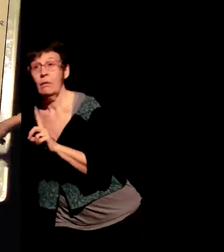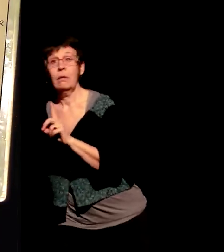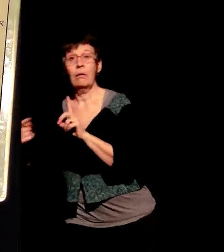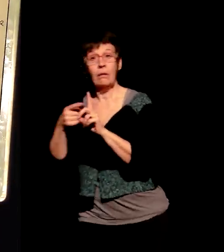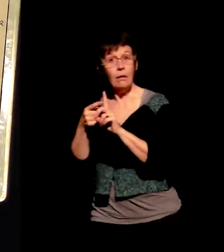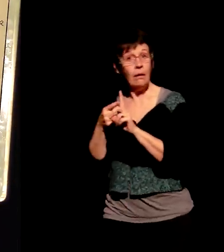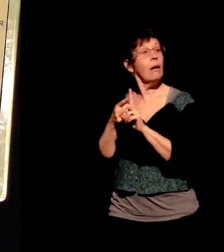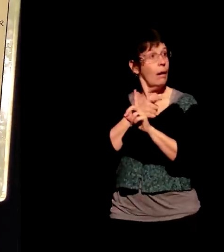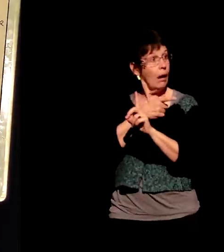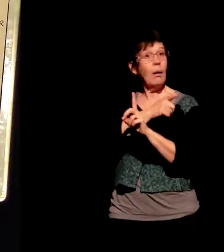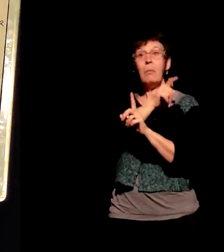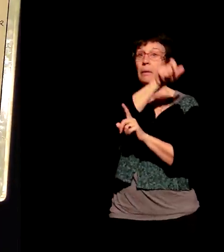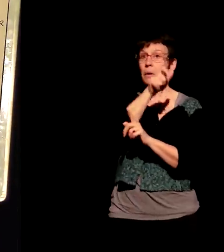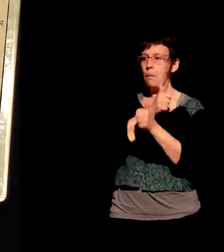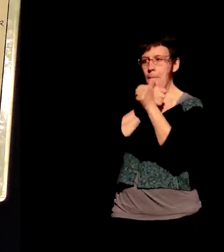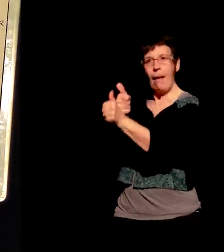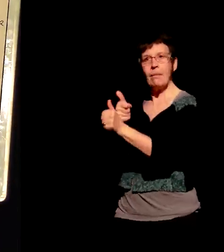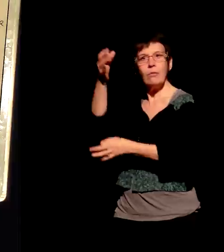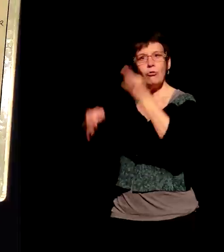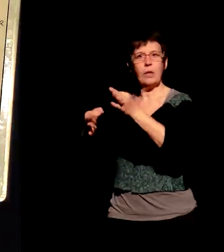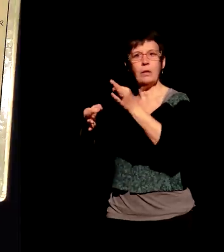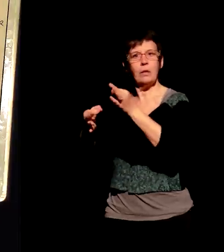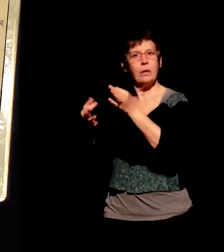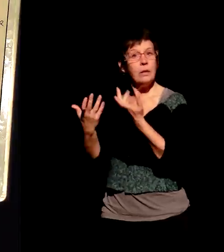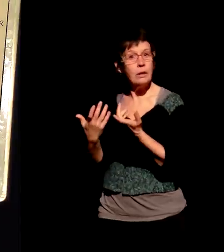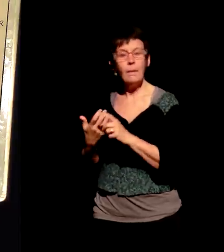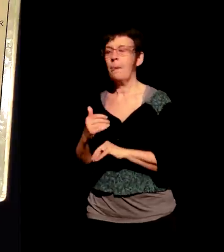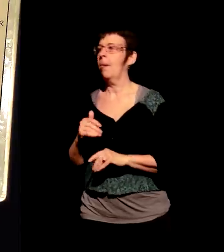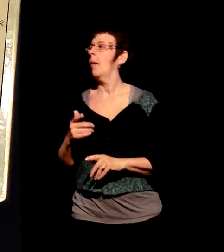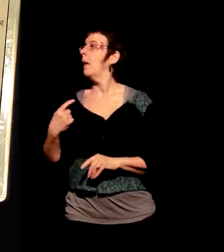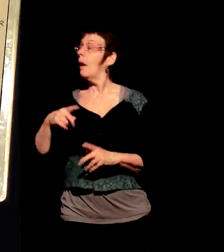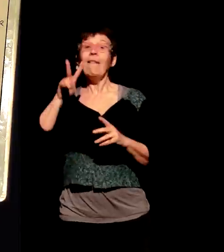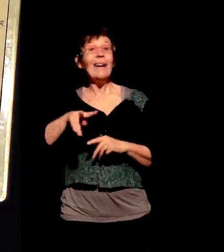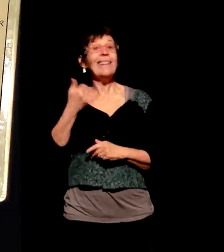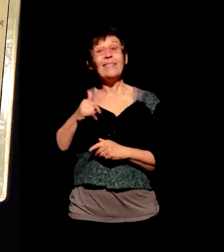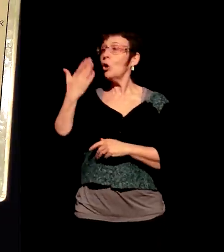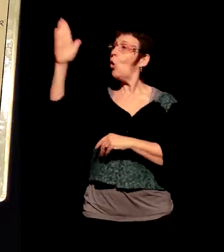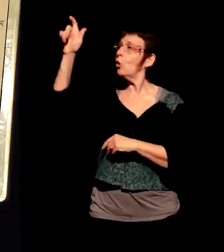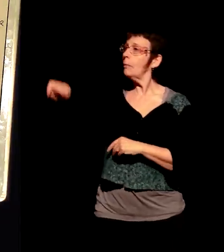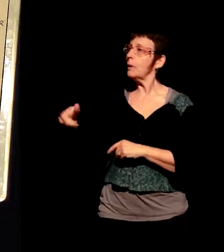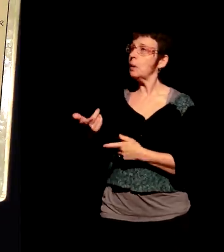nous, ils ne peuvent pas non plus donner un nom à eux-mêmes. Quand ils essayent de le faire, on les traite de communautaristes.